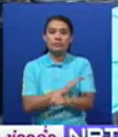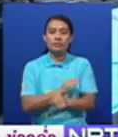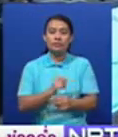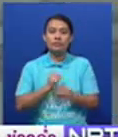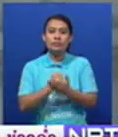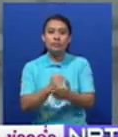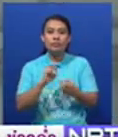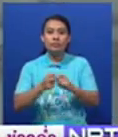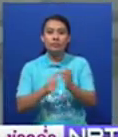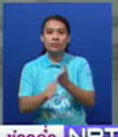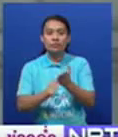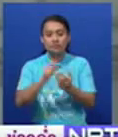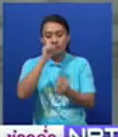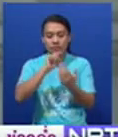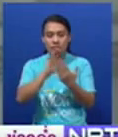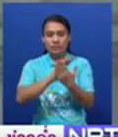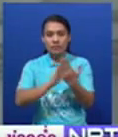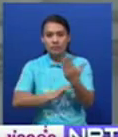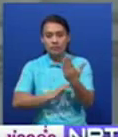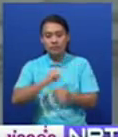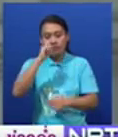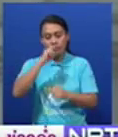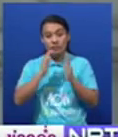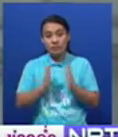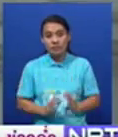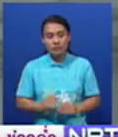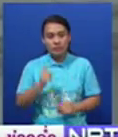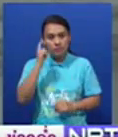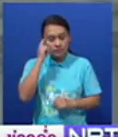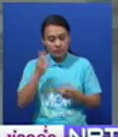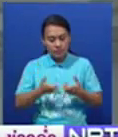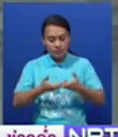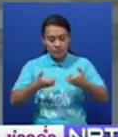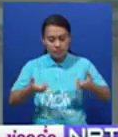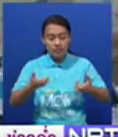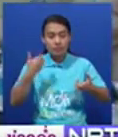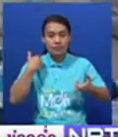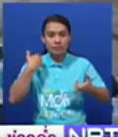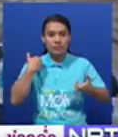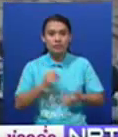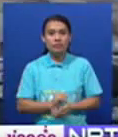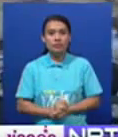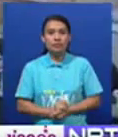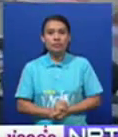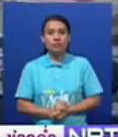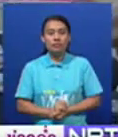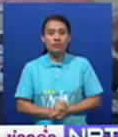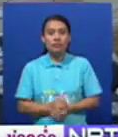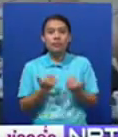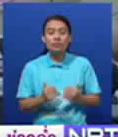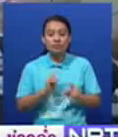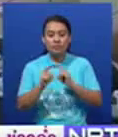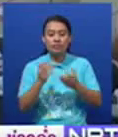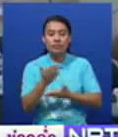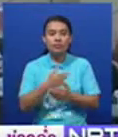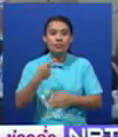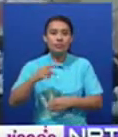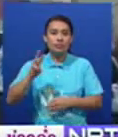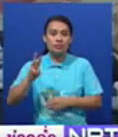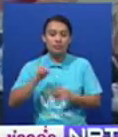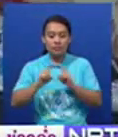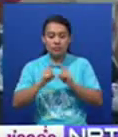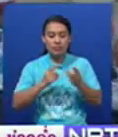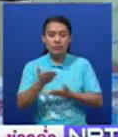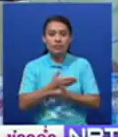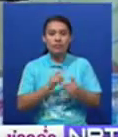แก้ปัญหาของประเทศแต่ว่าคนไทยยังมีความแตกแยกอยู่พร้อมย้ำว่าในวันนี้ได้หารือกับพลเอกประวิตรวงษ์สุวรรณ